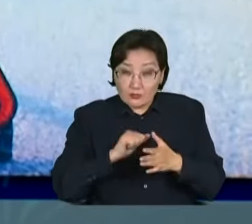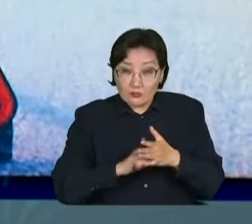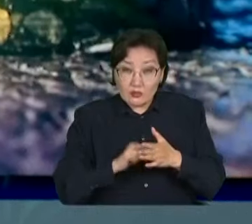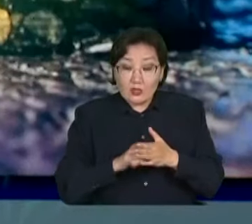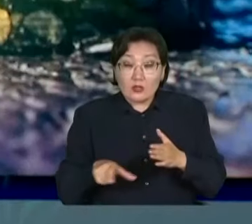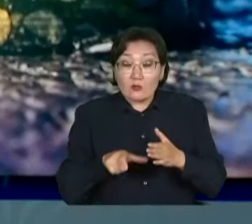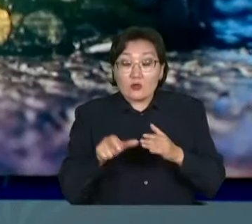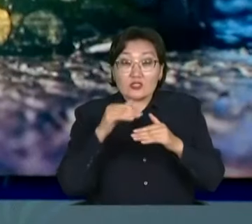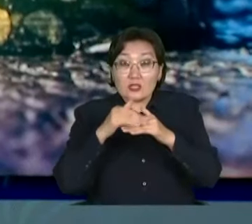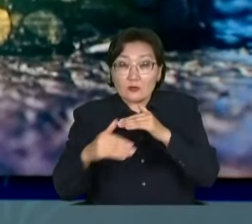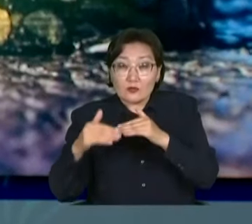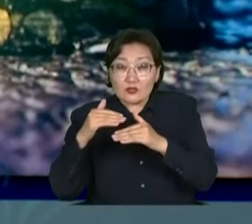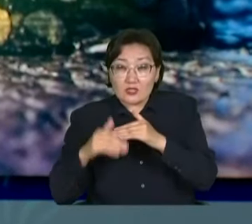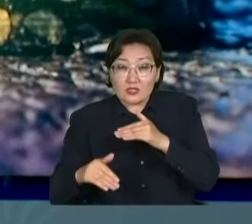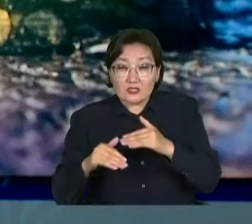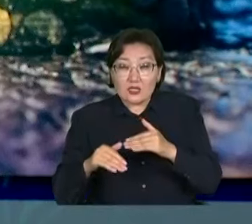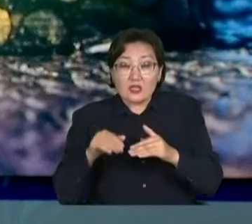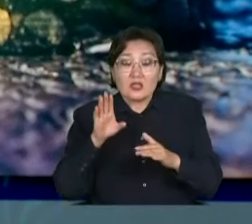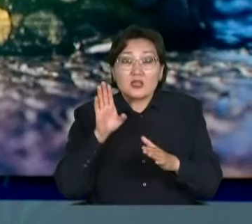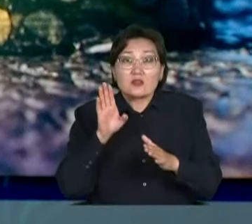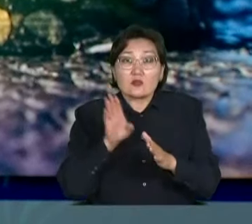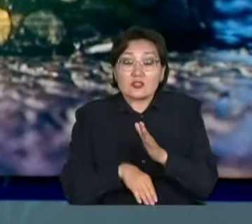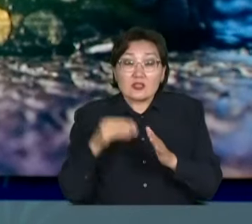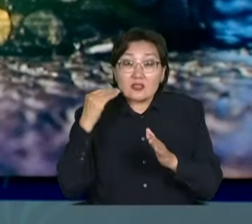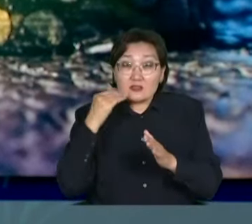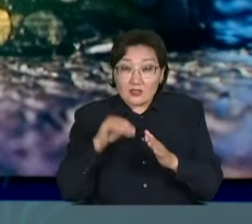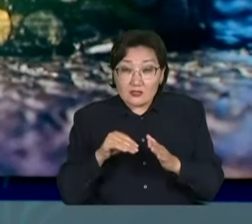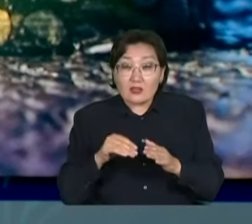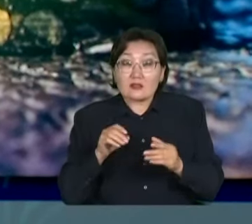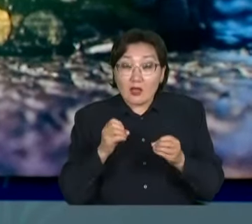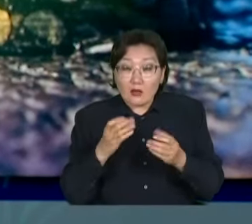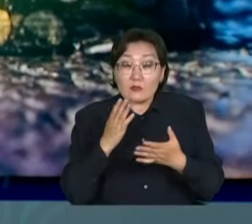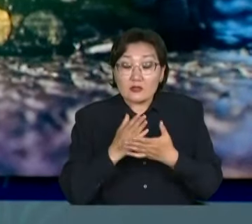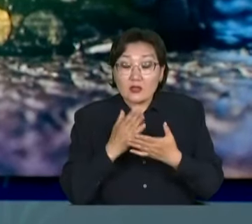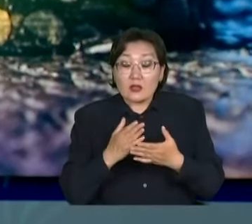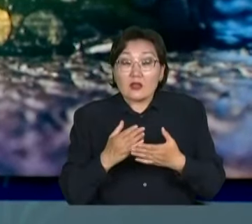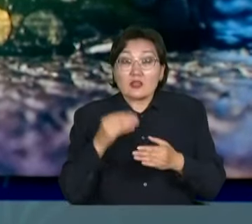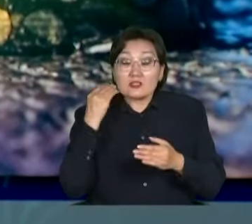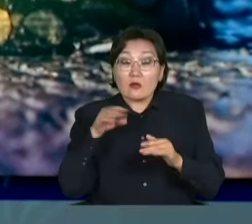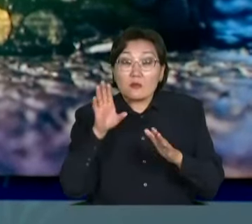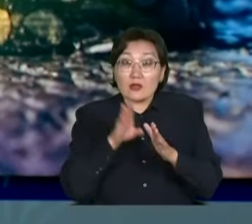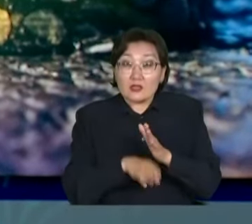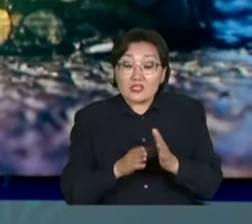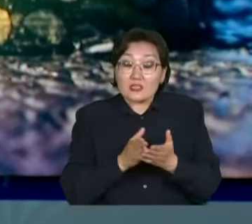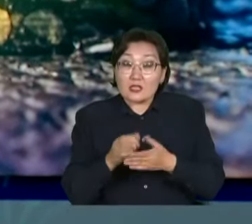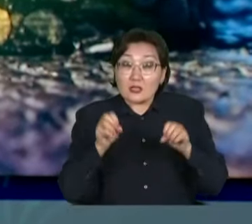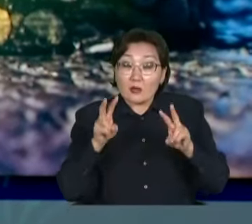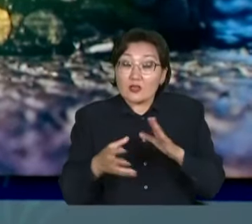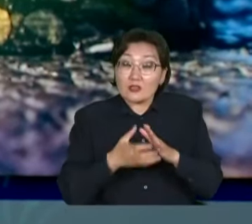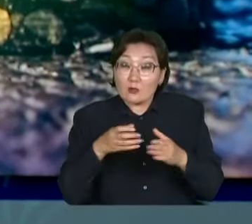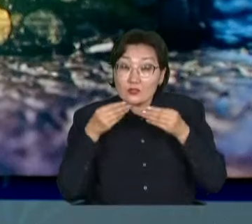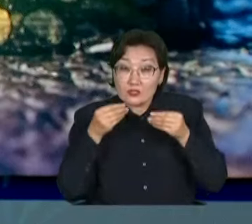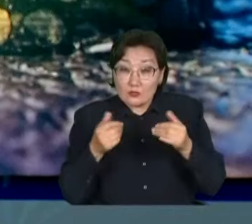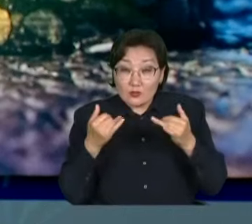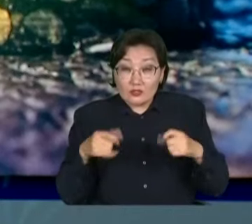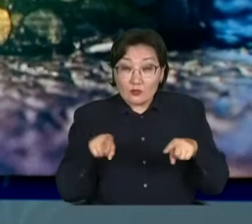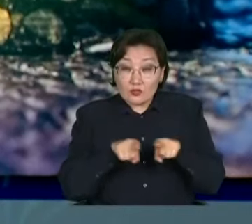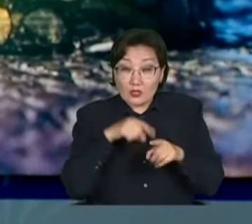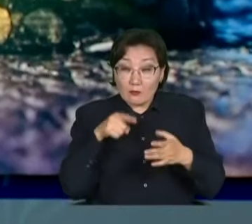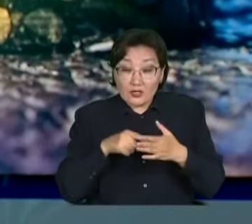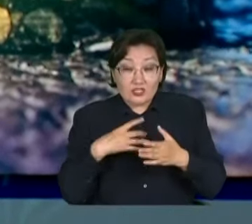Жол төсемдерінің сын көтермеуі тағы бар. Ал сапаның нашарлауына саладағы кадр тапшылығы әсер ететін көрінеді. Елде қазір бұл